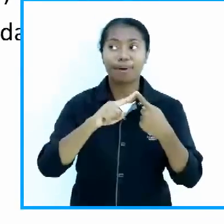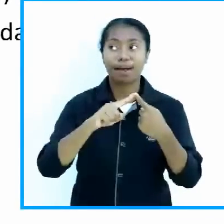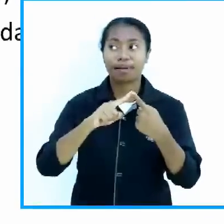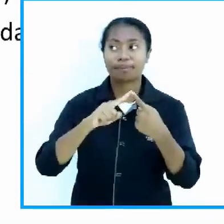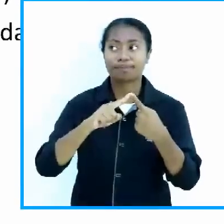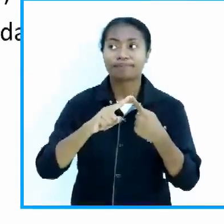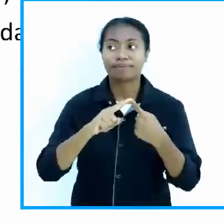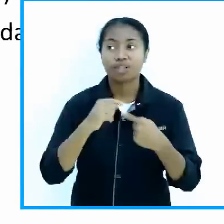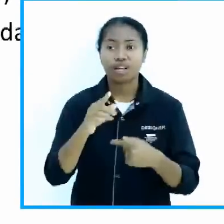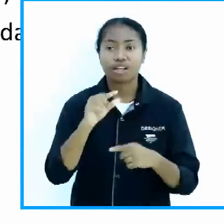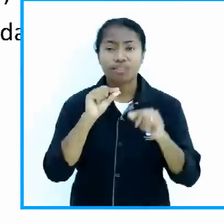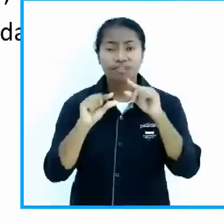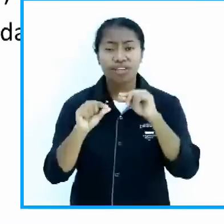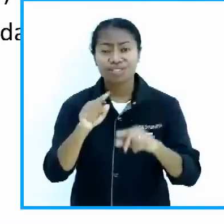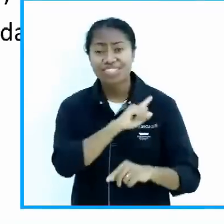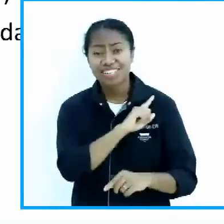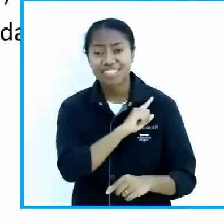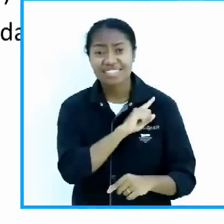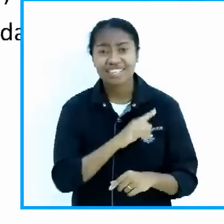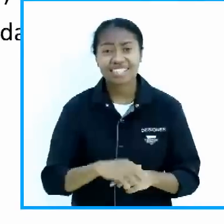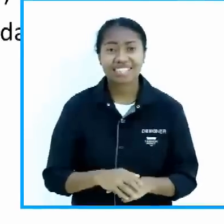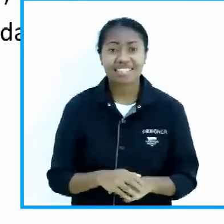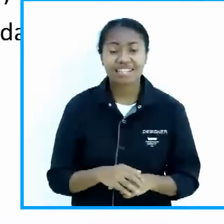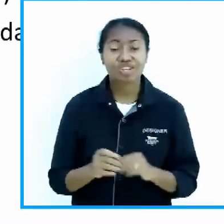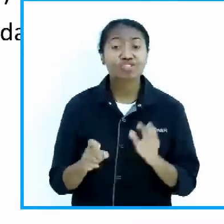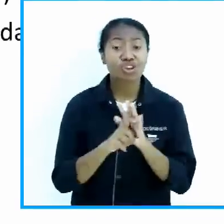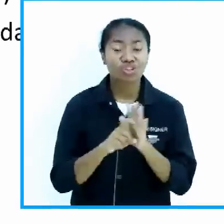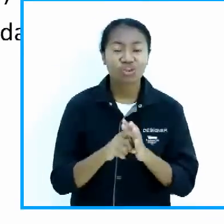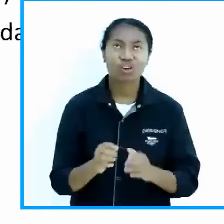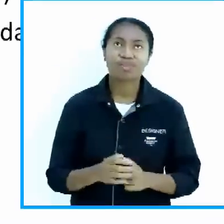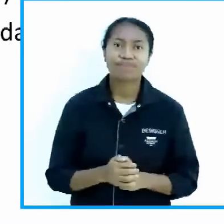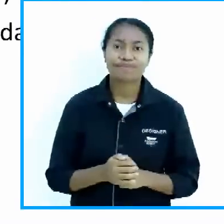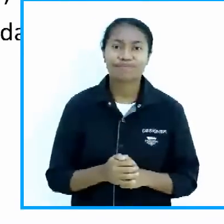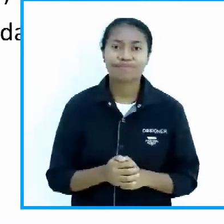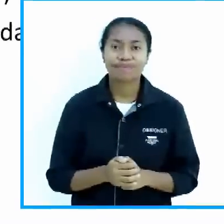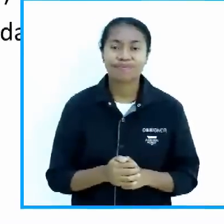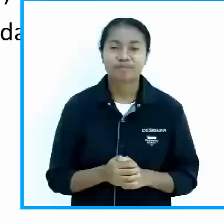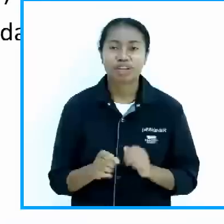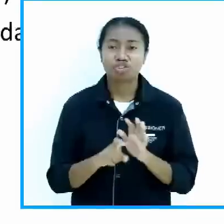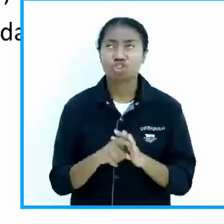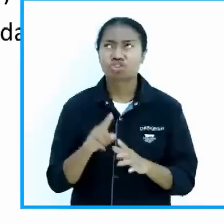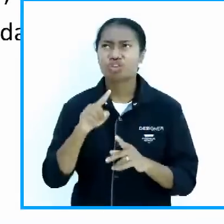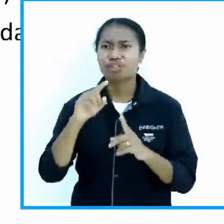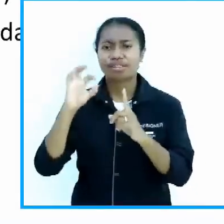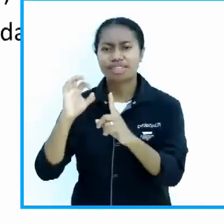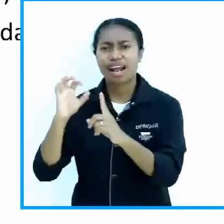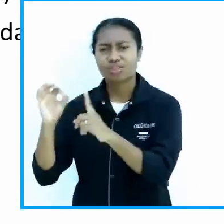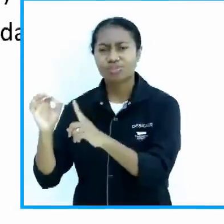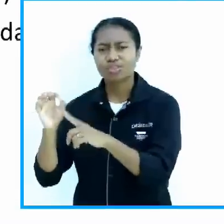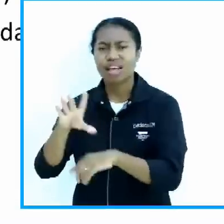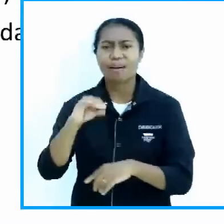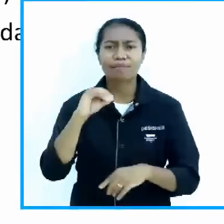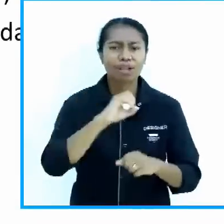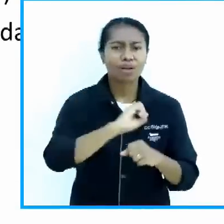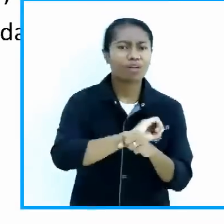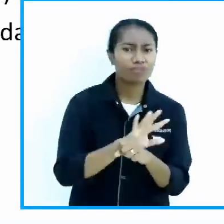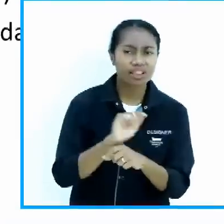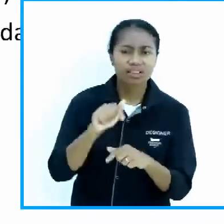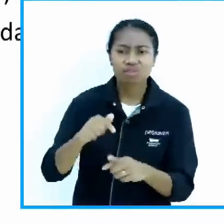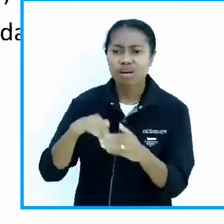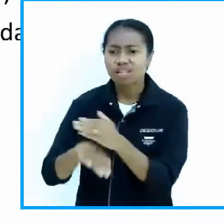sendiri yang dilemahkan. Jadi misalnya kekuatannya si COVID ini 100, diambil COVID-nya, masukkan ke